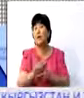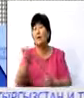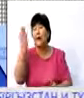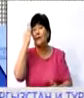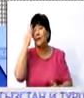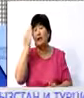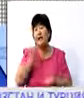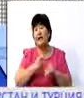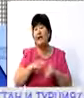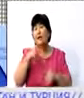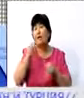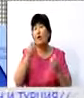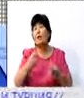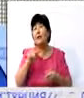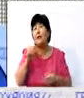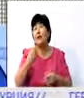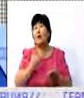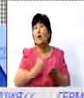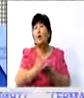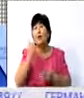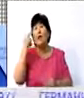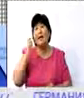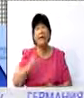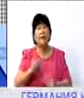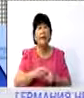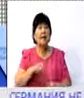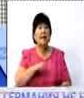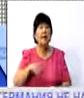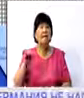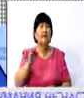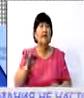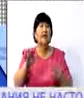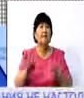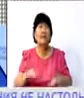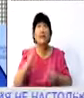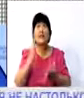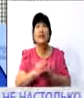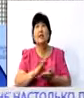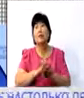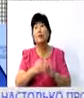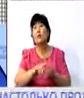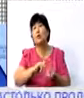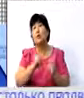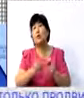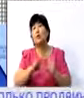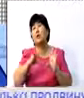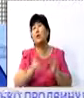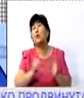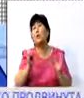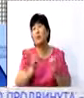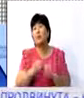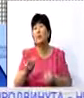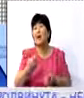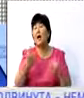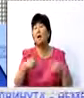содержанию. Это, говоря простым языком, функциональная грамотность. Я сама физик-информатик. Есть, положим, переменный ток, постоянный. Мы